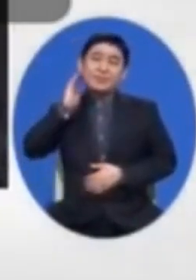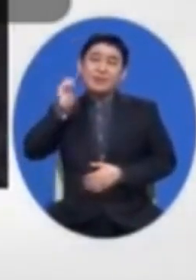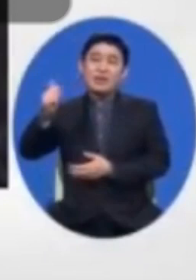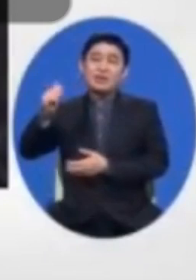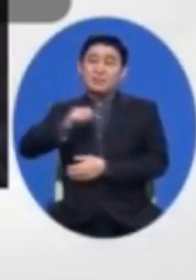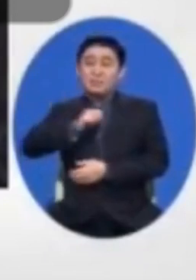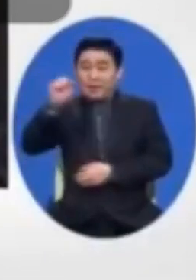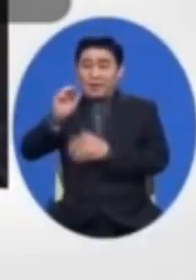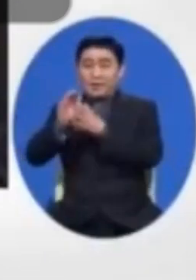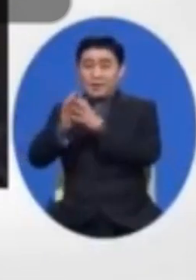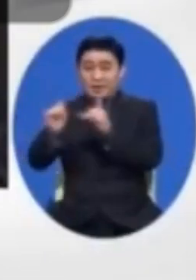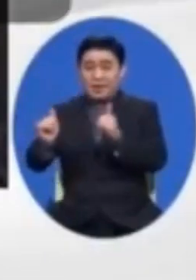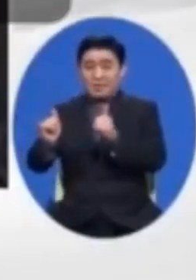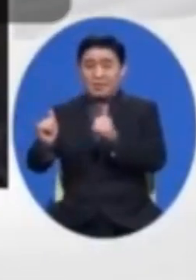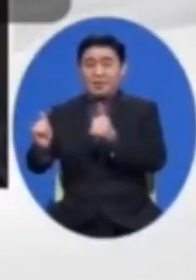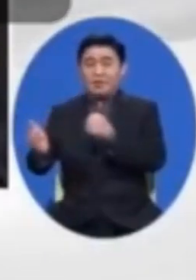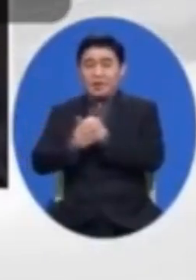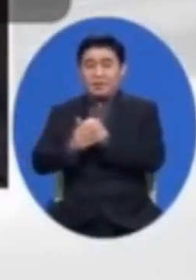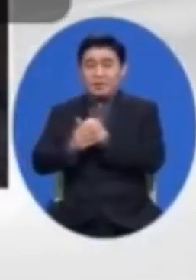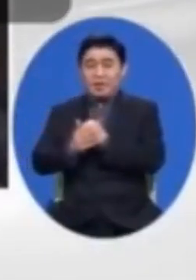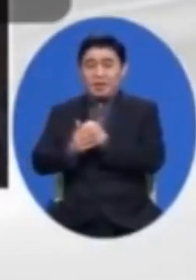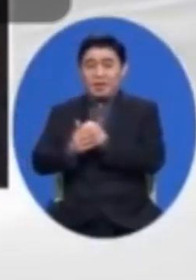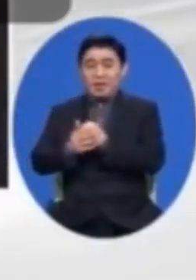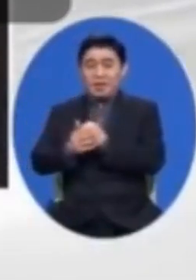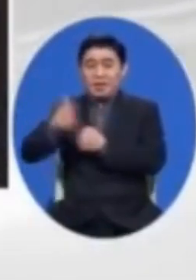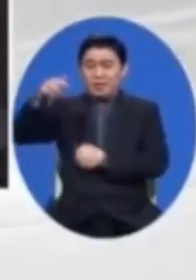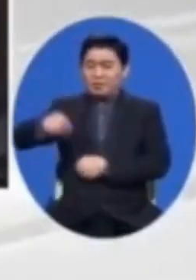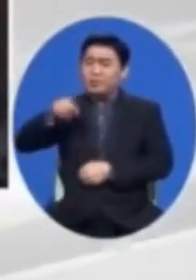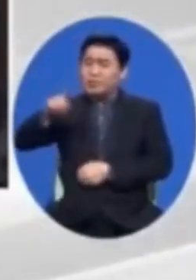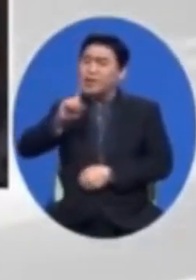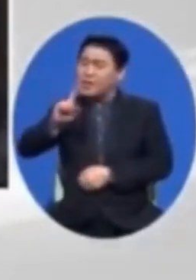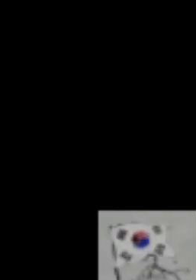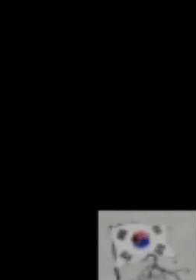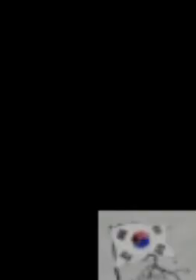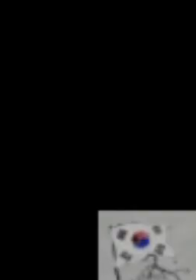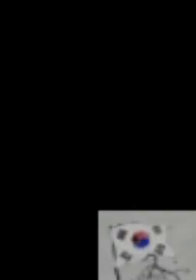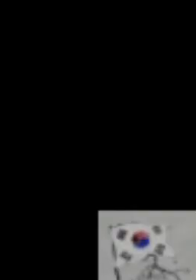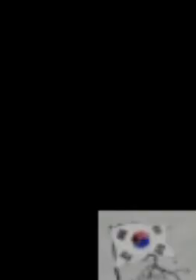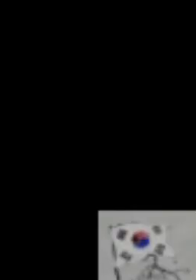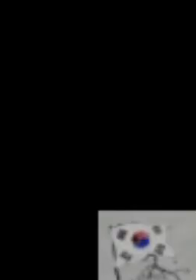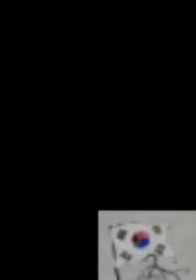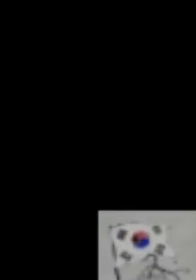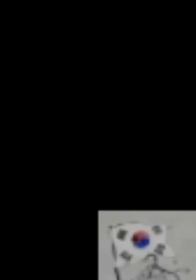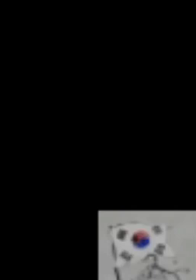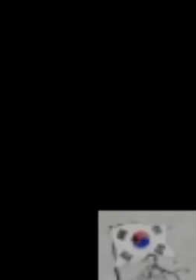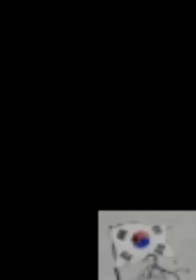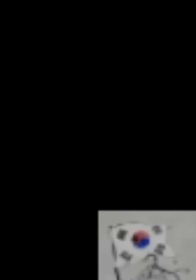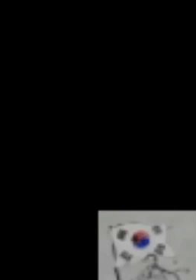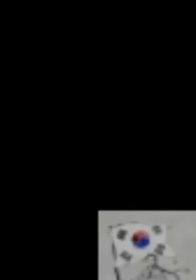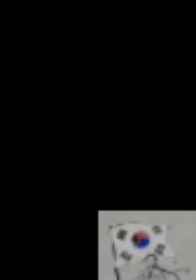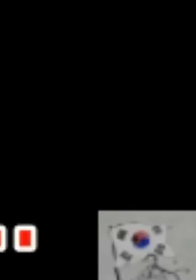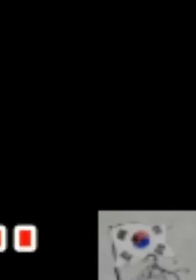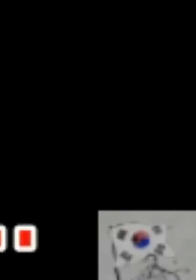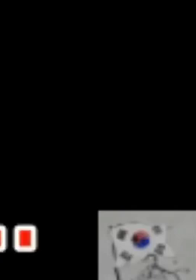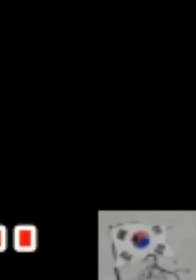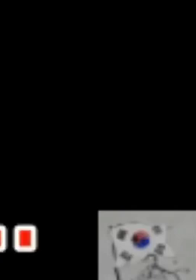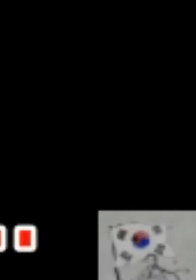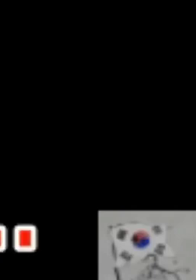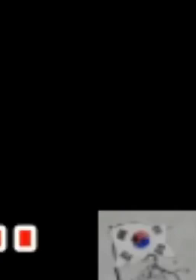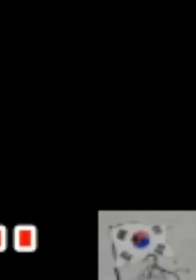대통령 될 사람이 해야 될 발언은 아니라고 봅니다. 대표로 누가 오셨으면 좋겠는지